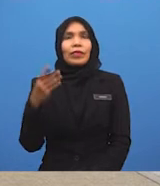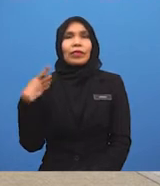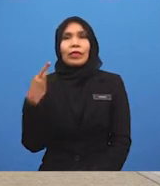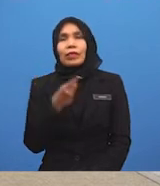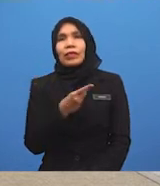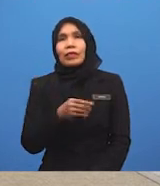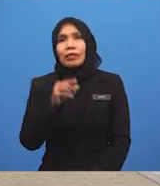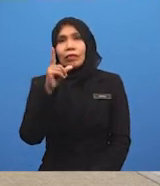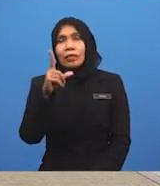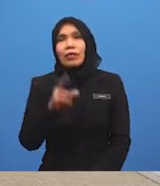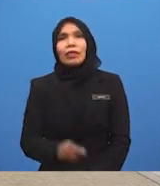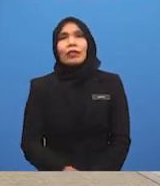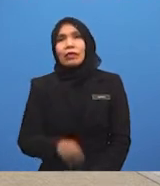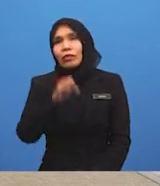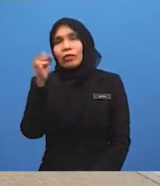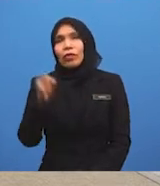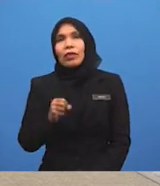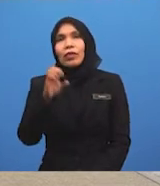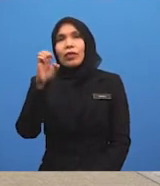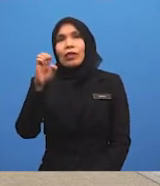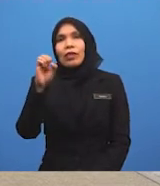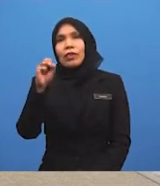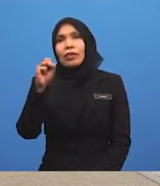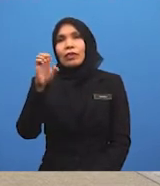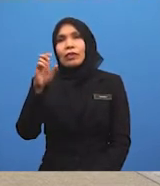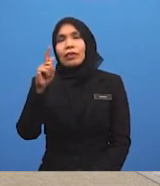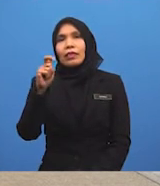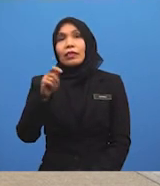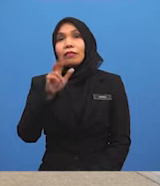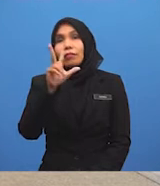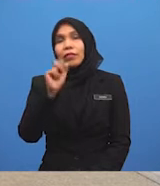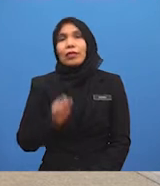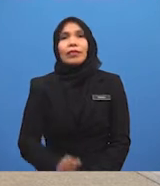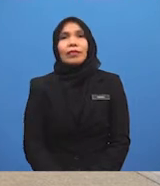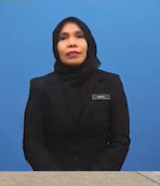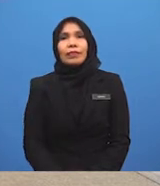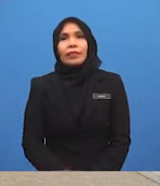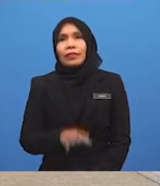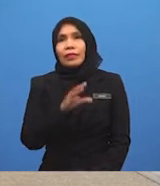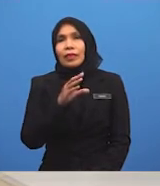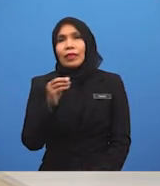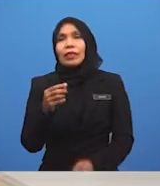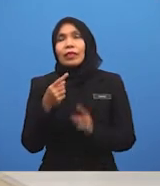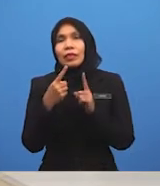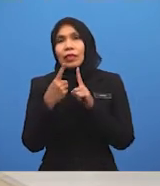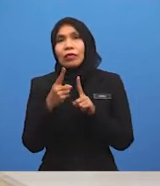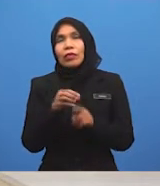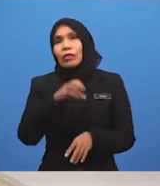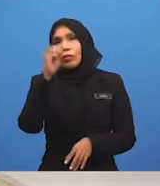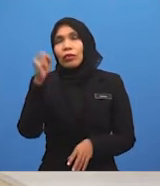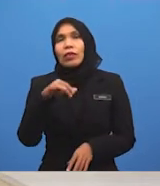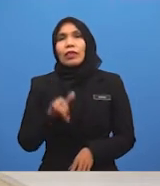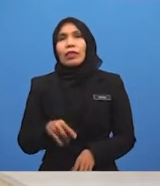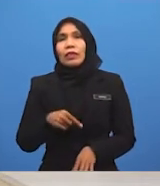set ketiga. Fahami situasi dan jawab soalan yang diberi. Kita